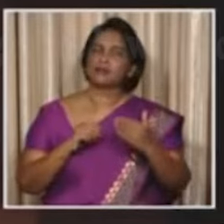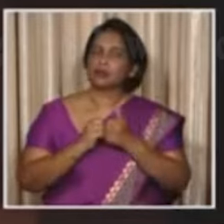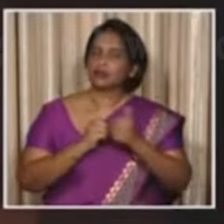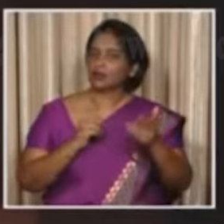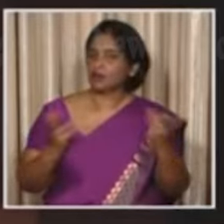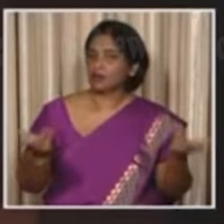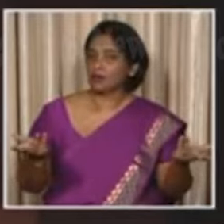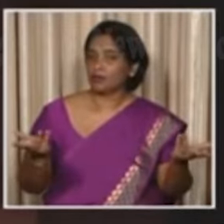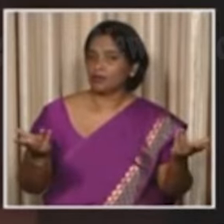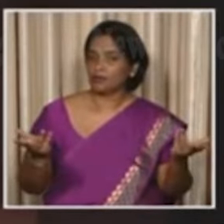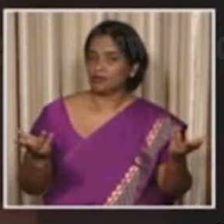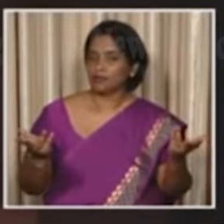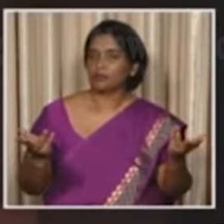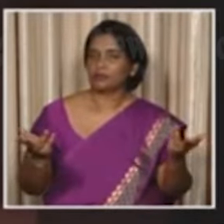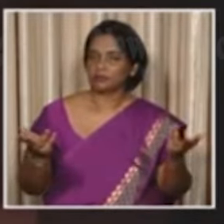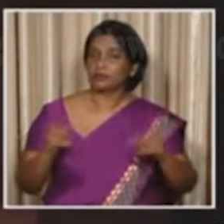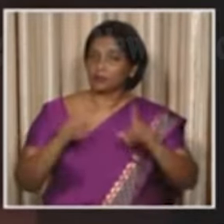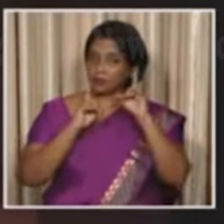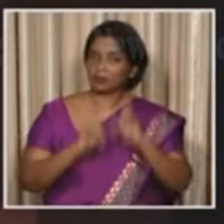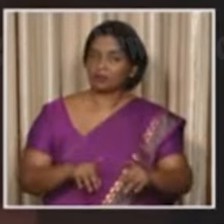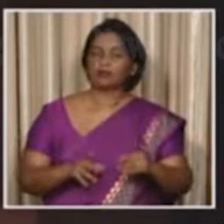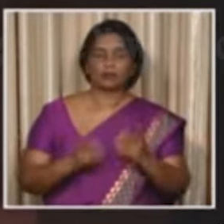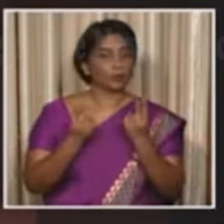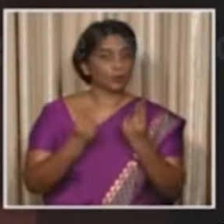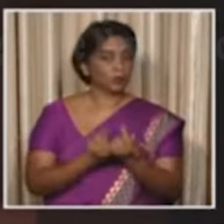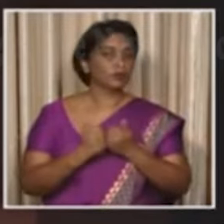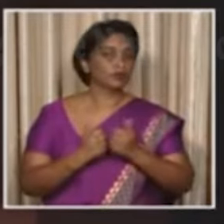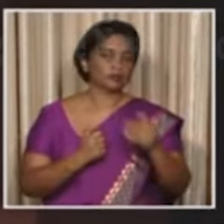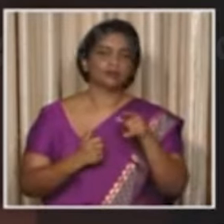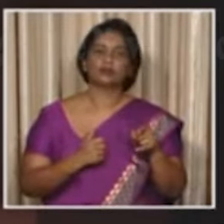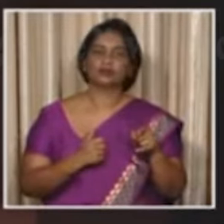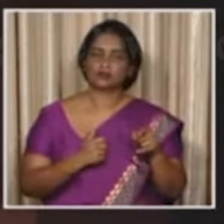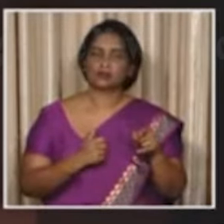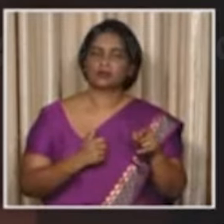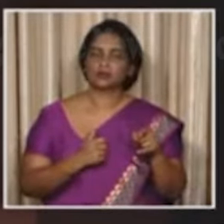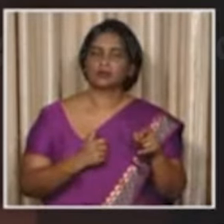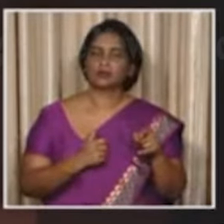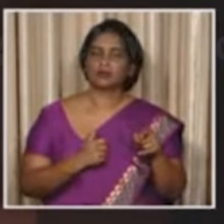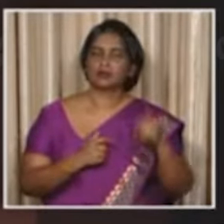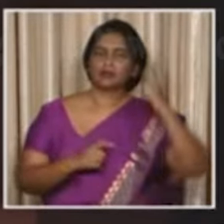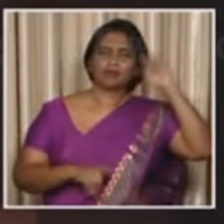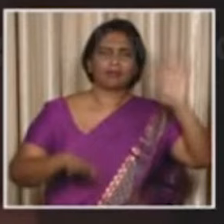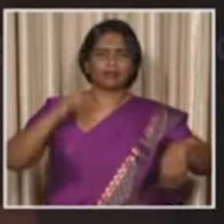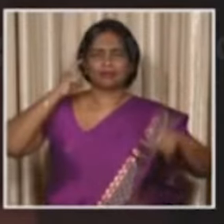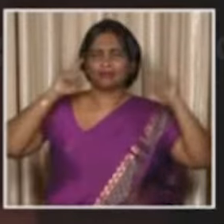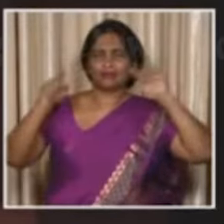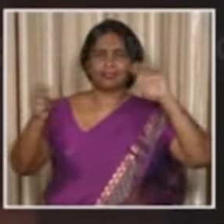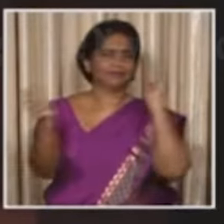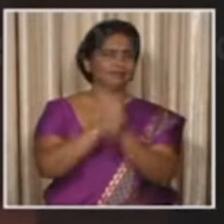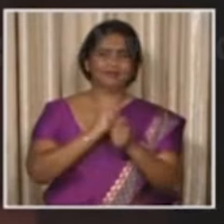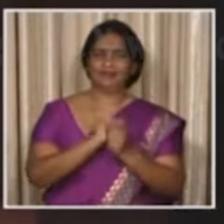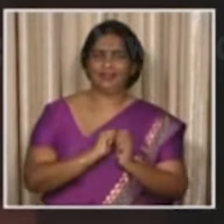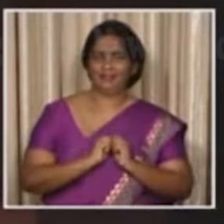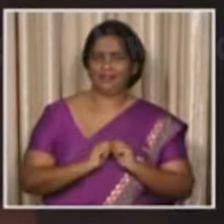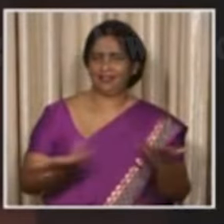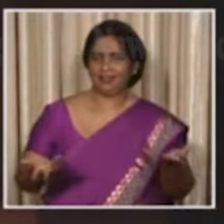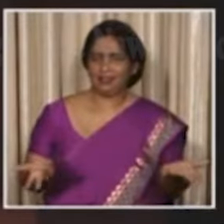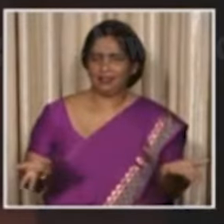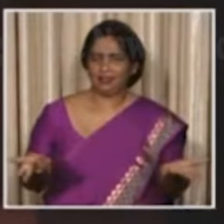පියවර මේවා තමයි වහාම කරන්න ඕන. මේ අනවශ්‍ය එක එක සංශෝධන ගේන එක නෙවෙයි.